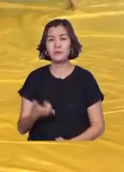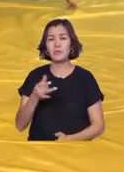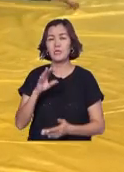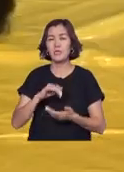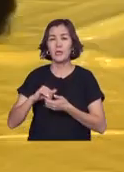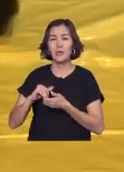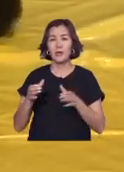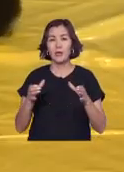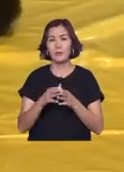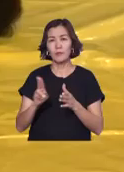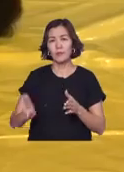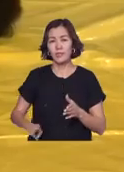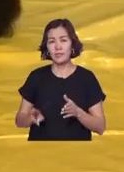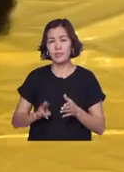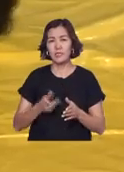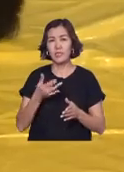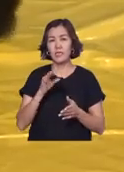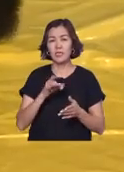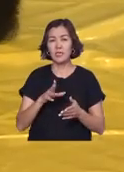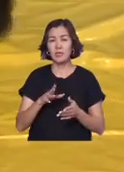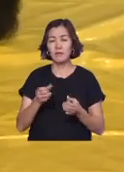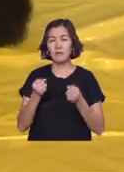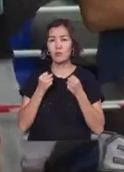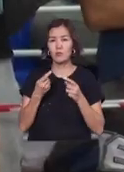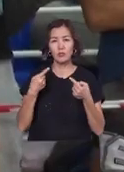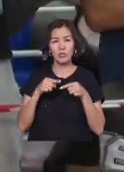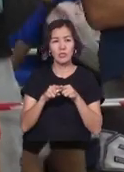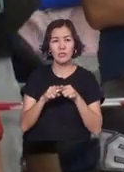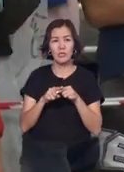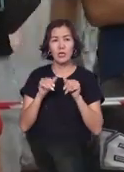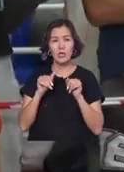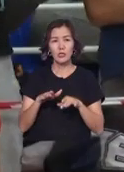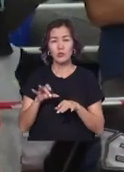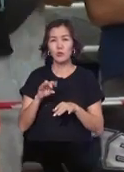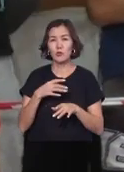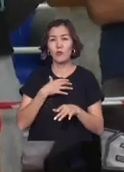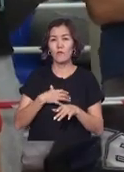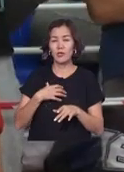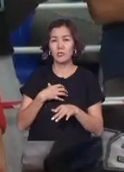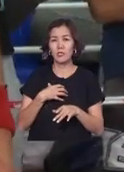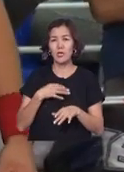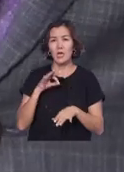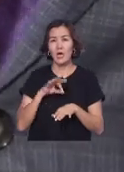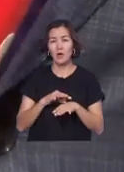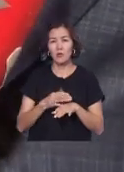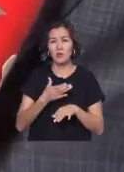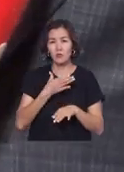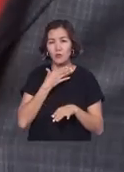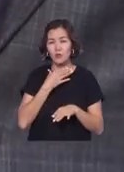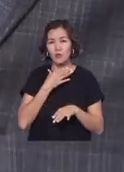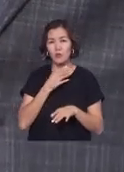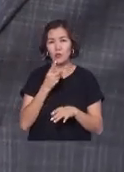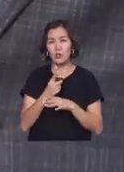президенті Қанат Алиннің айтуынша, грэпплингте спортшының техникасы шешуші рөл атқарады. Ауырту, тұншықтыру әдістеріне